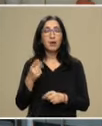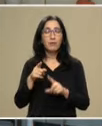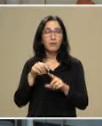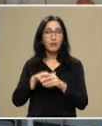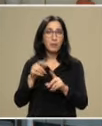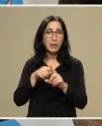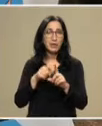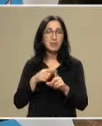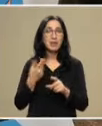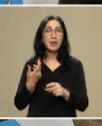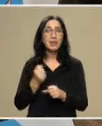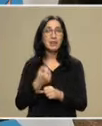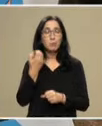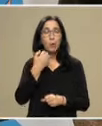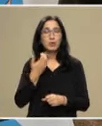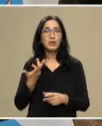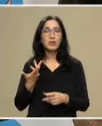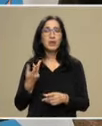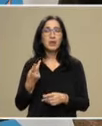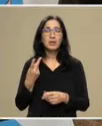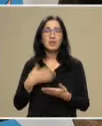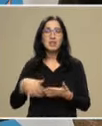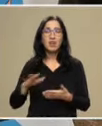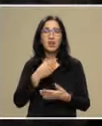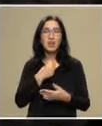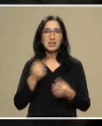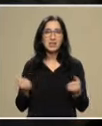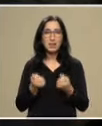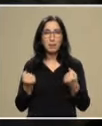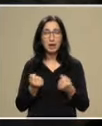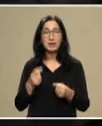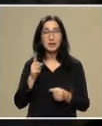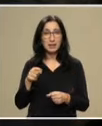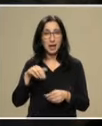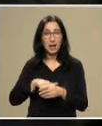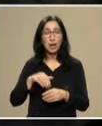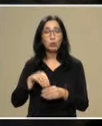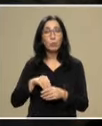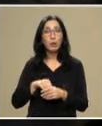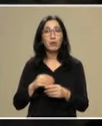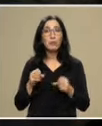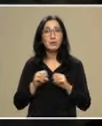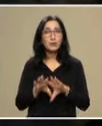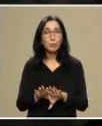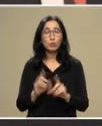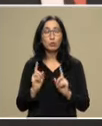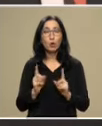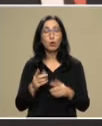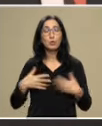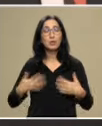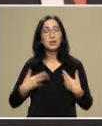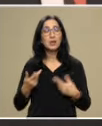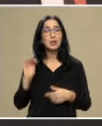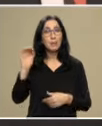извънкласни занимания, водени от госпожа Надежда Кула. Сега допълваме с възможност, който иска да